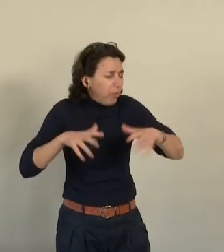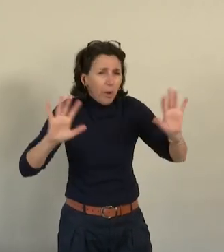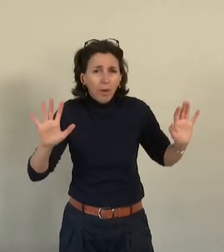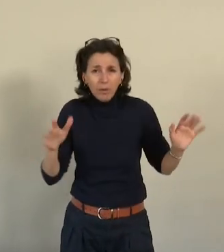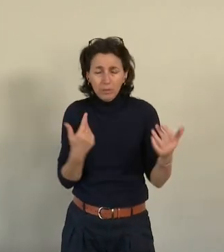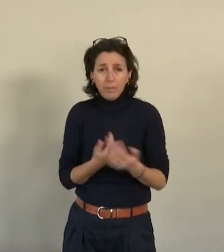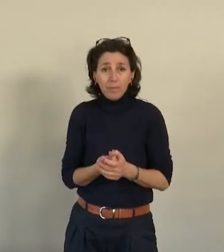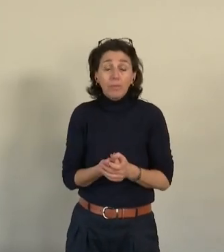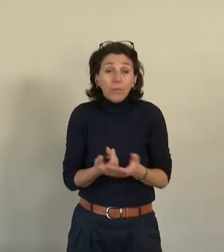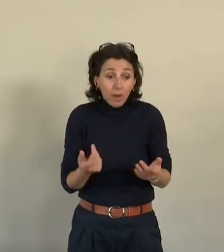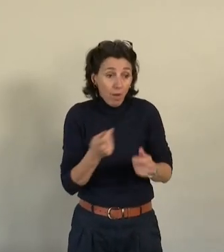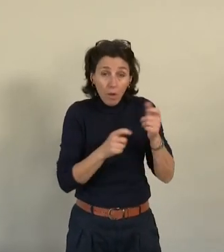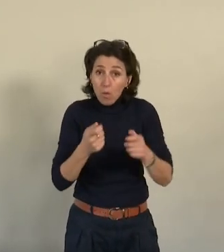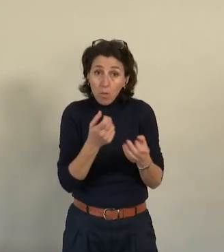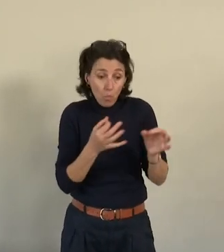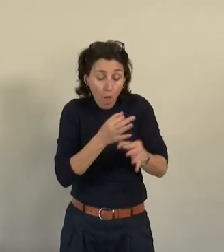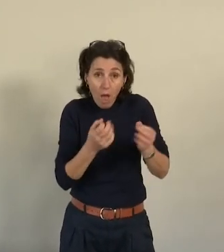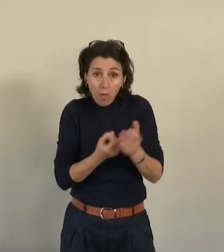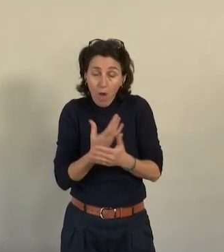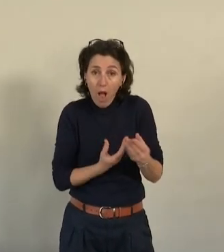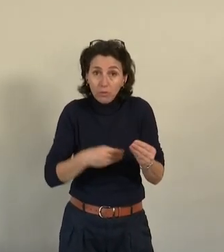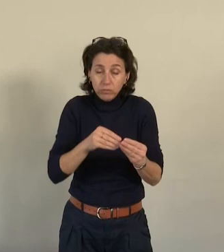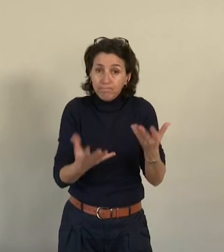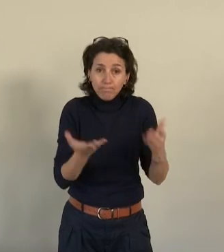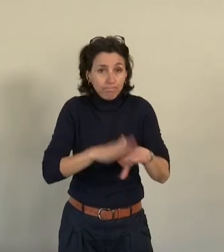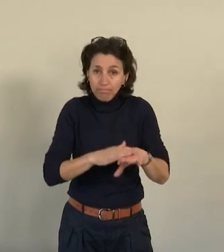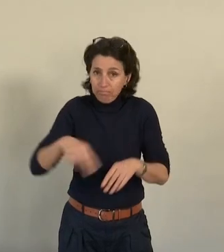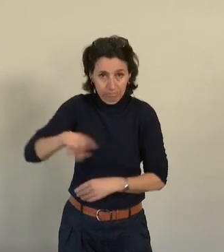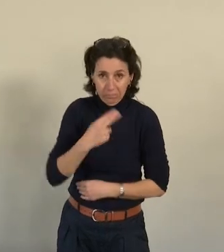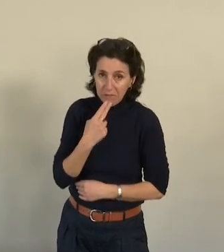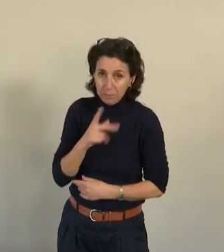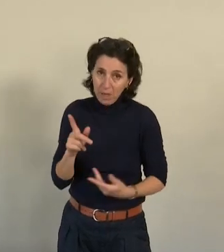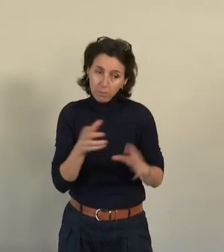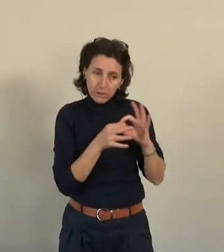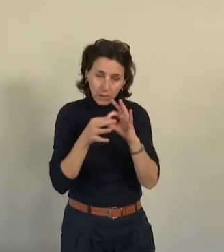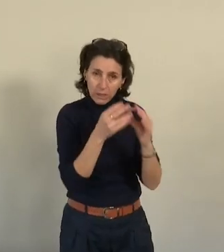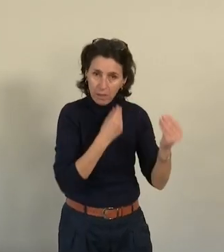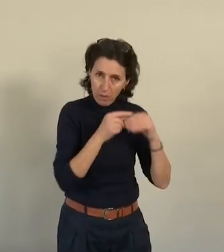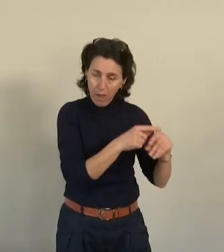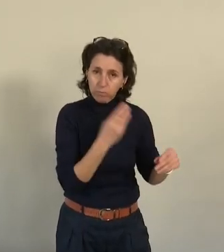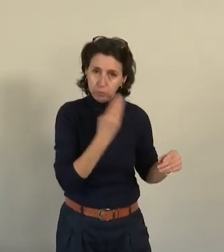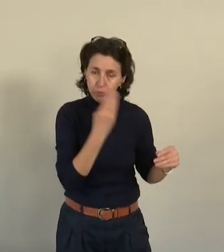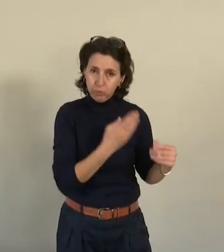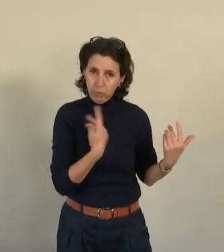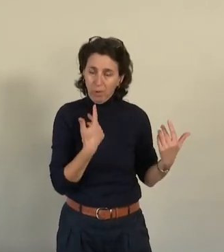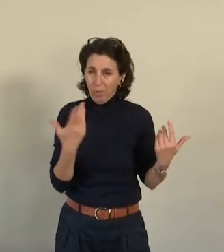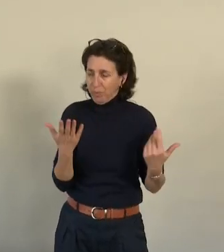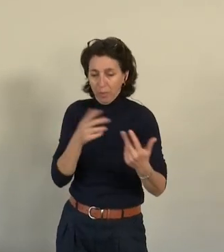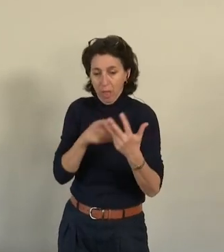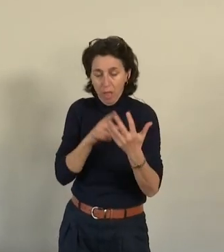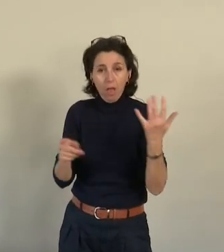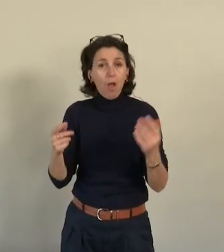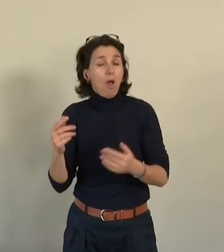à la hauteur de ce que la solidarité alimentaire aurait besoin donc vous avez